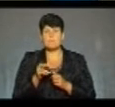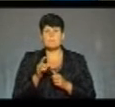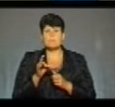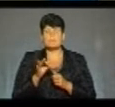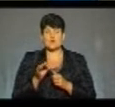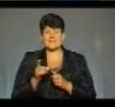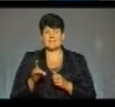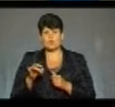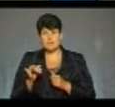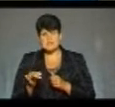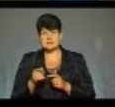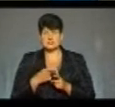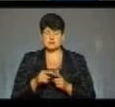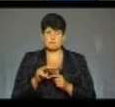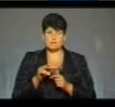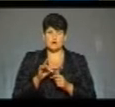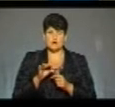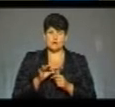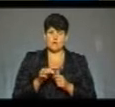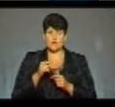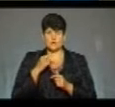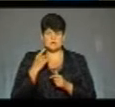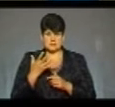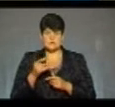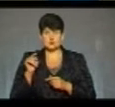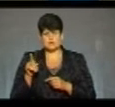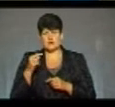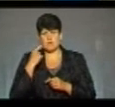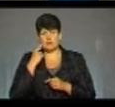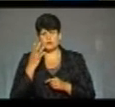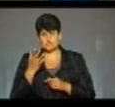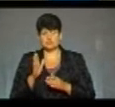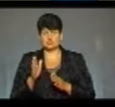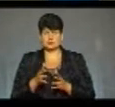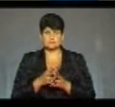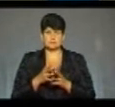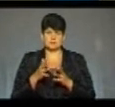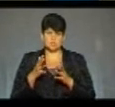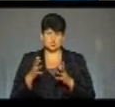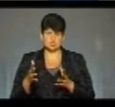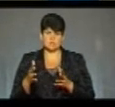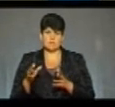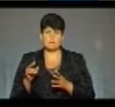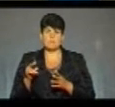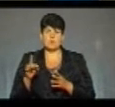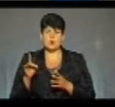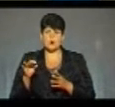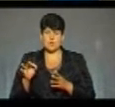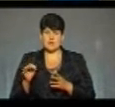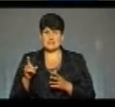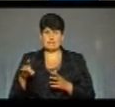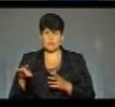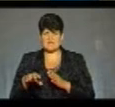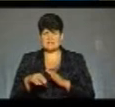чи проросійський. З риторики тої, що я почув, очевидно, переважає проєвропейський